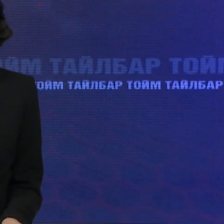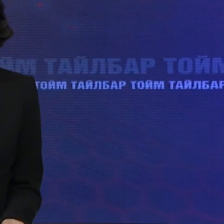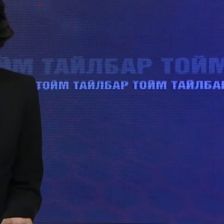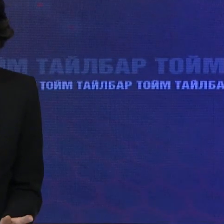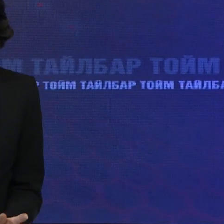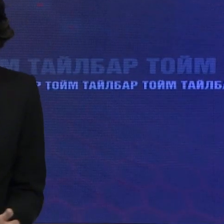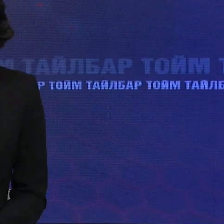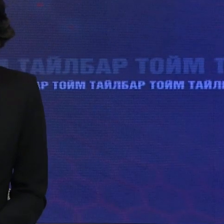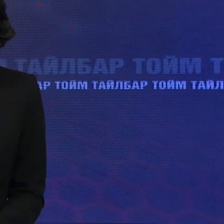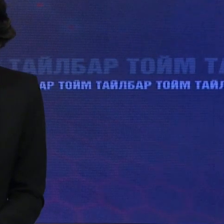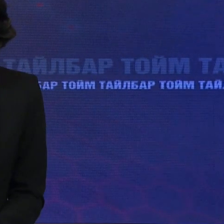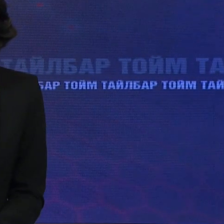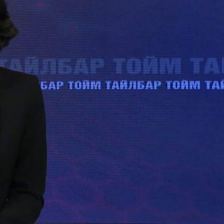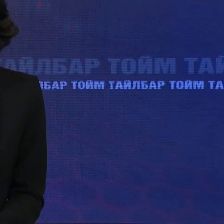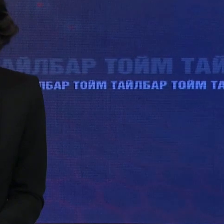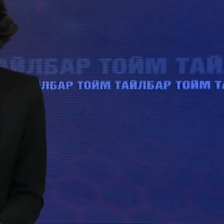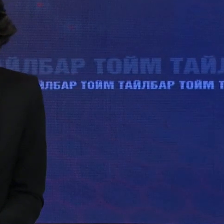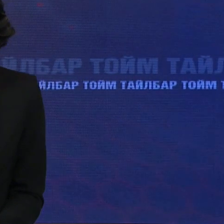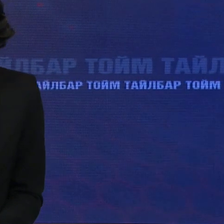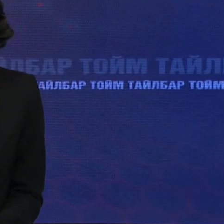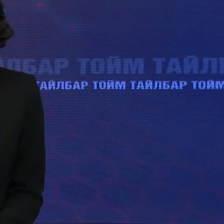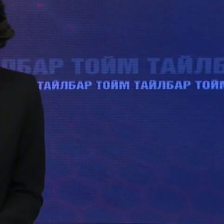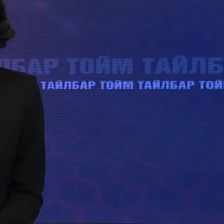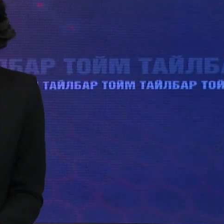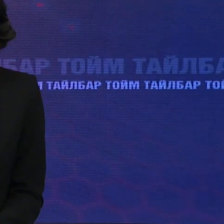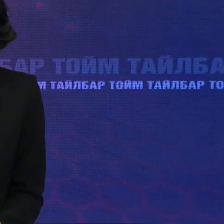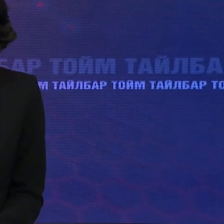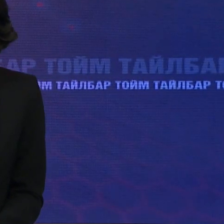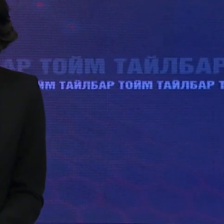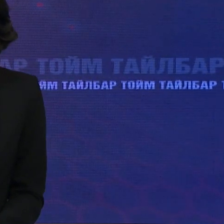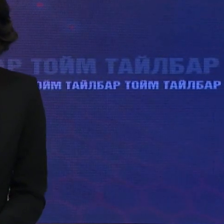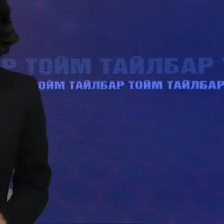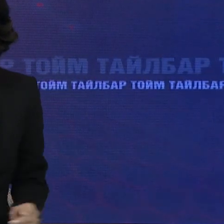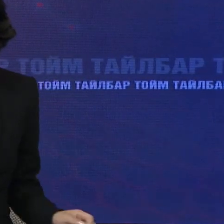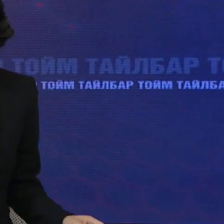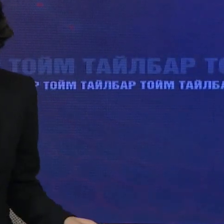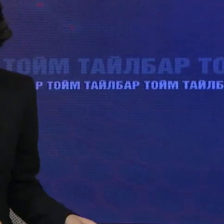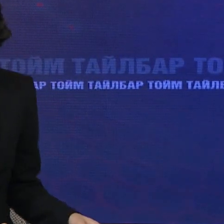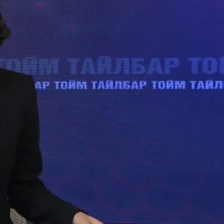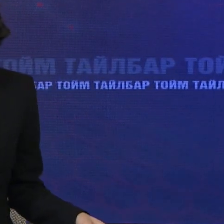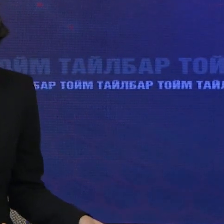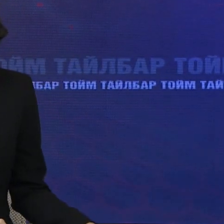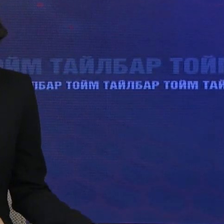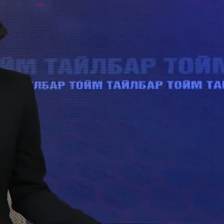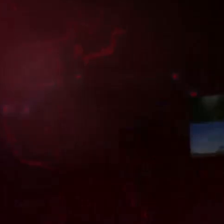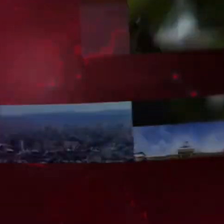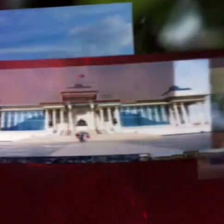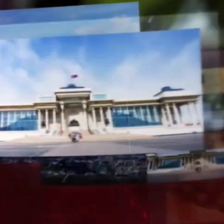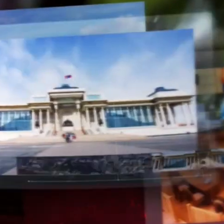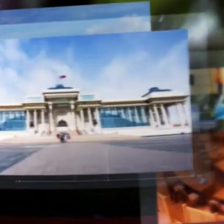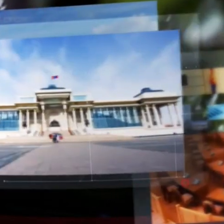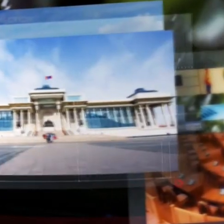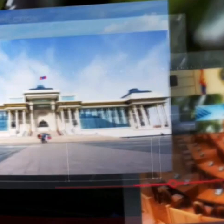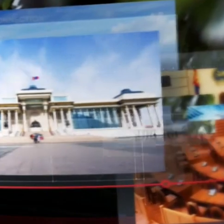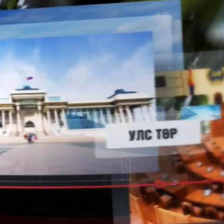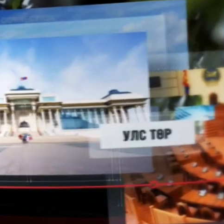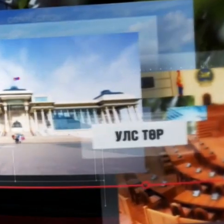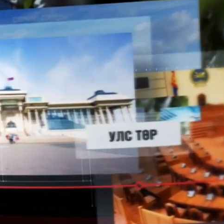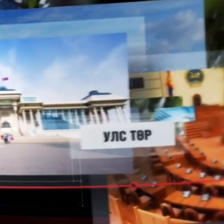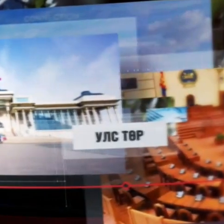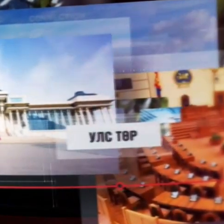Өдөгштэй бид та бүхэнд өнөөдөр улсын хоронд өрнөсөн зарим онцлох үйл явдлын мэдээллээс багцлан үргэлээ анхаарлаа хандуулсан баярлалаа.